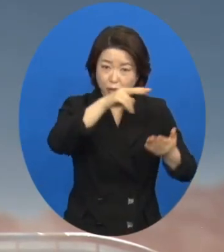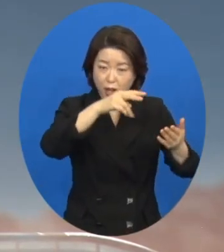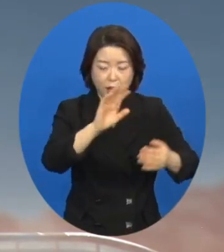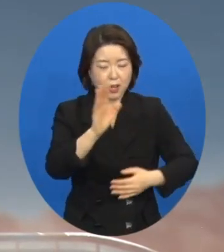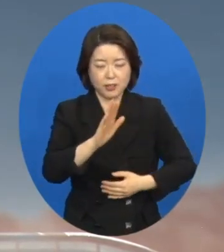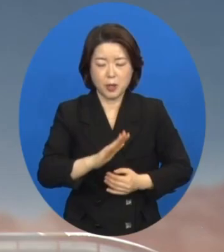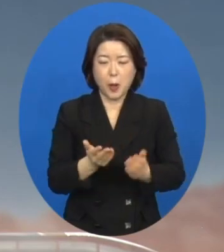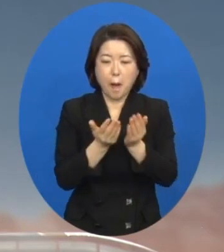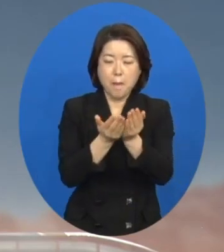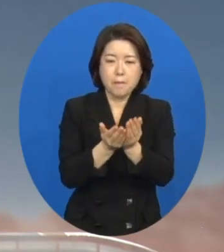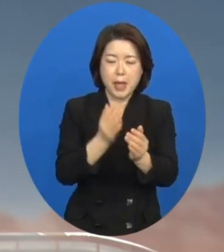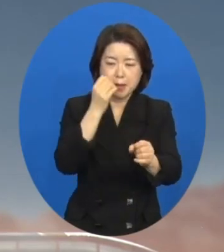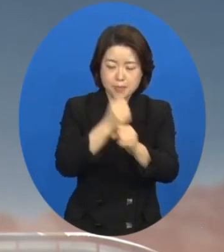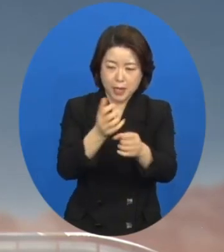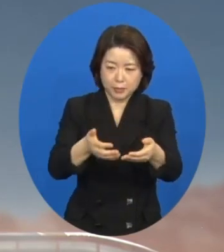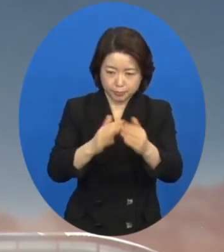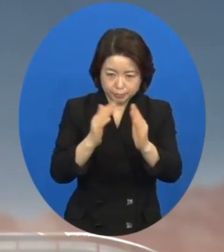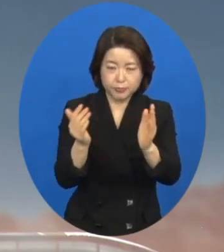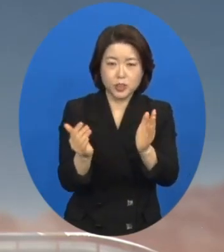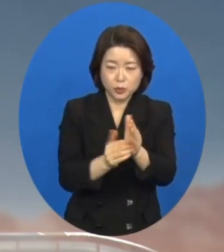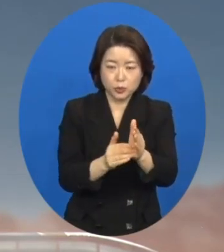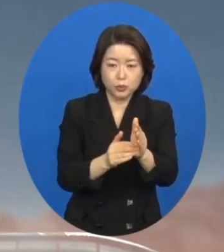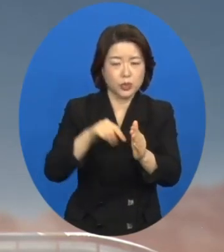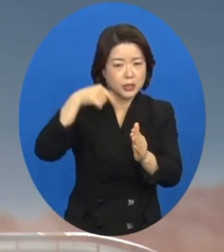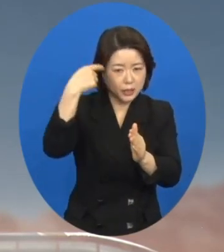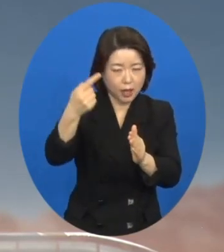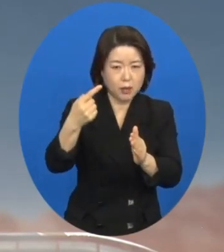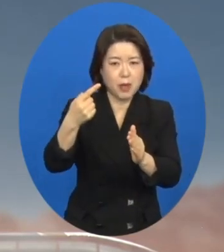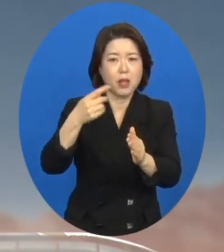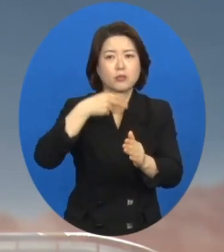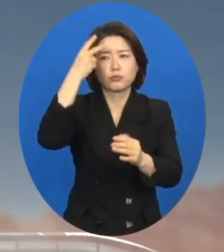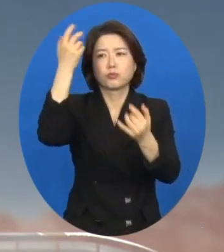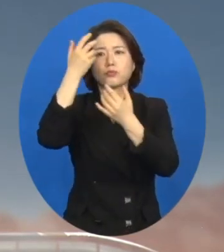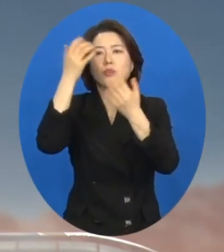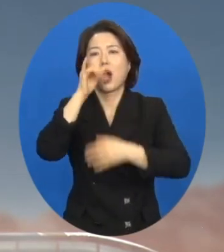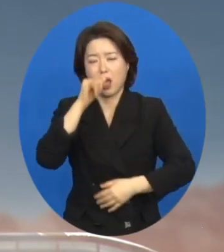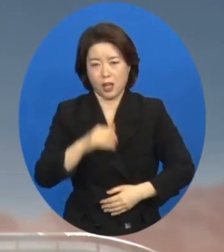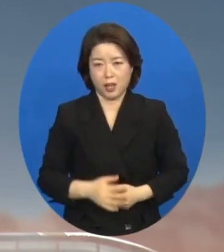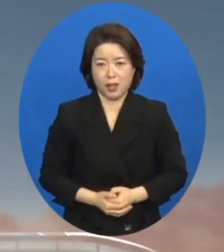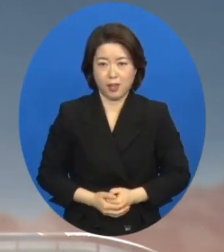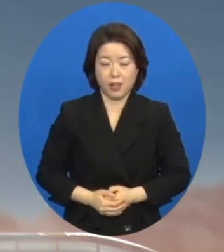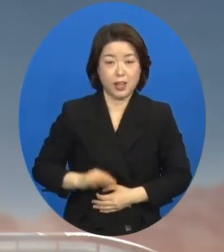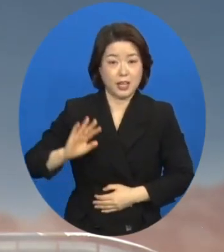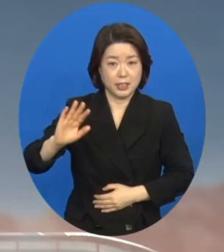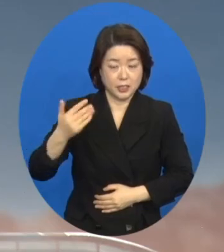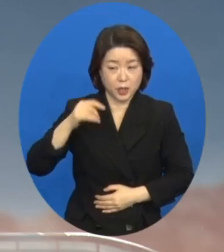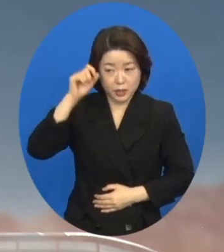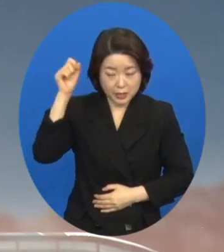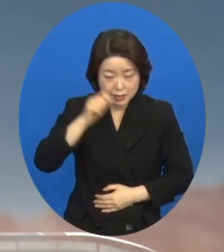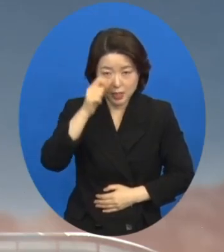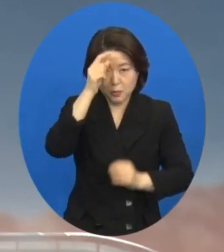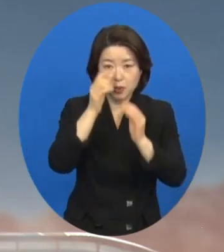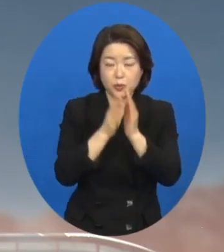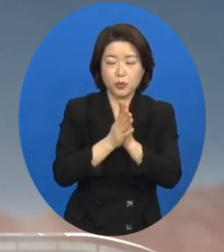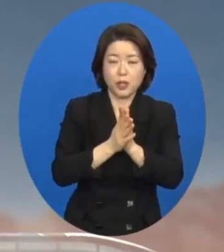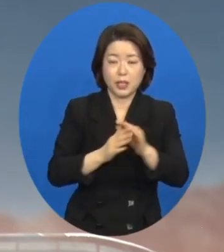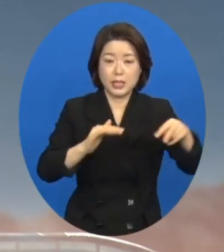이후에 그렇게 된 것이죠. 최근에 우리 새벽기도 사무엘상 말씀을 묵상하고